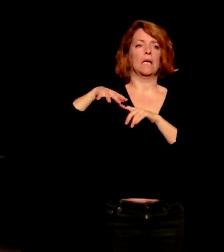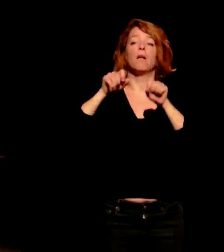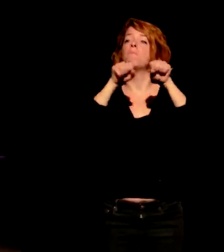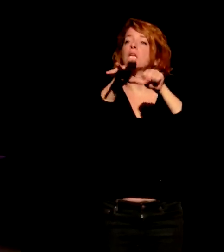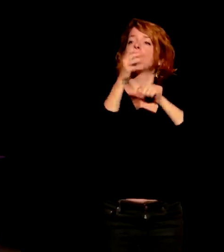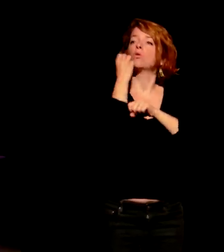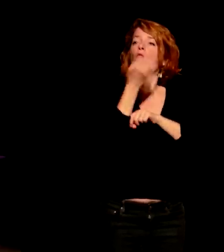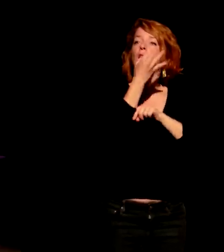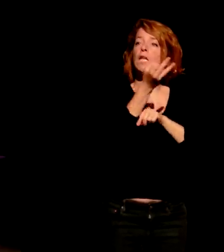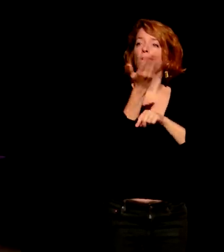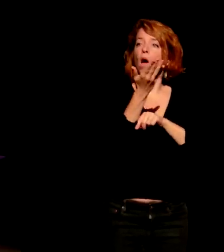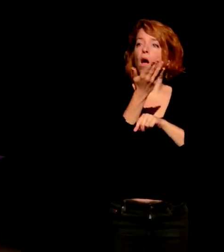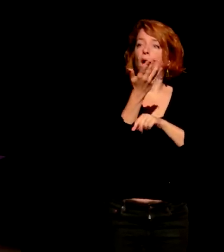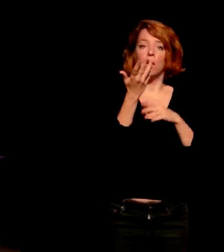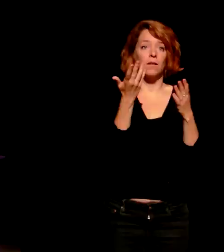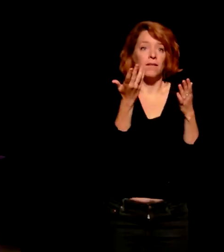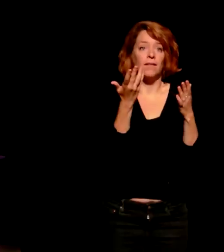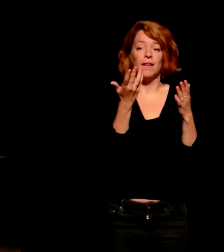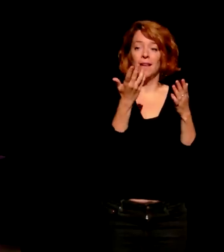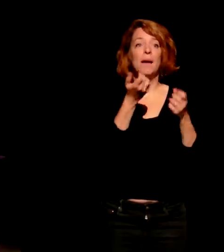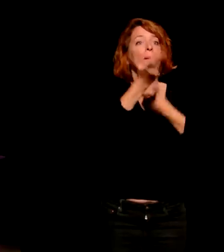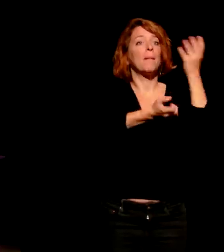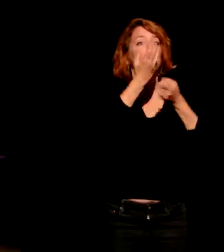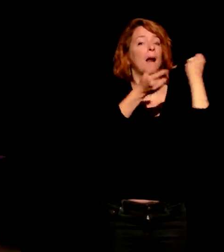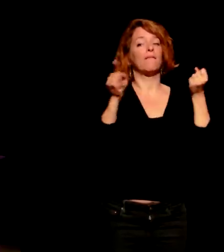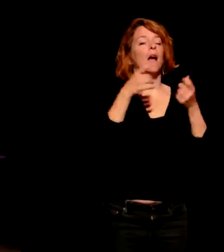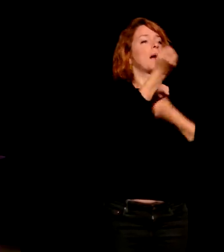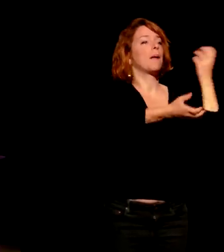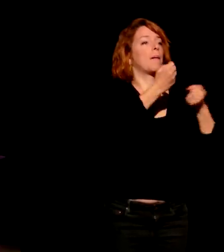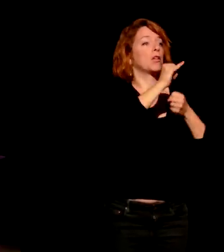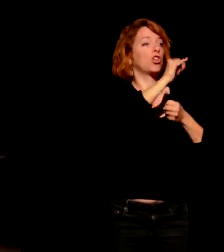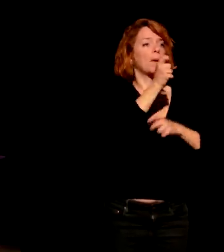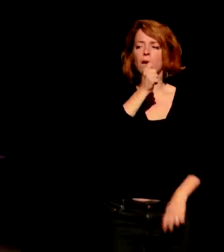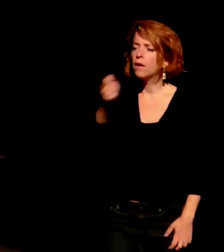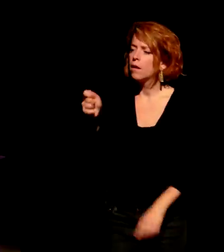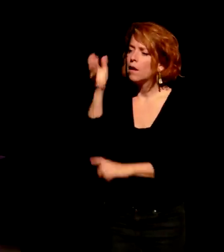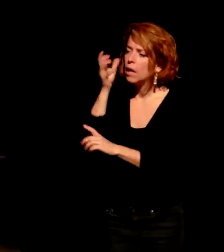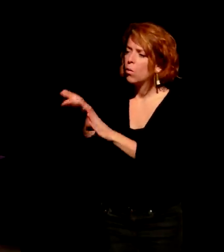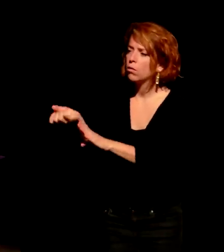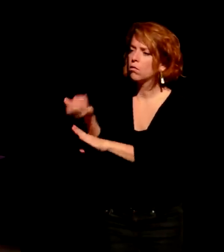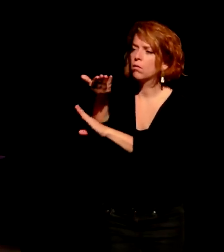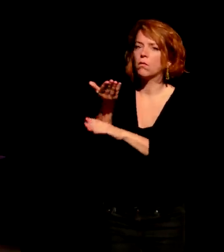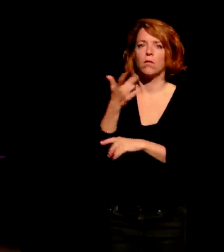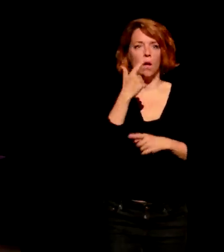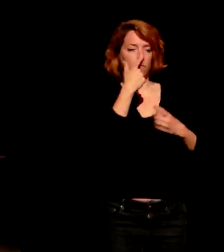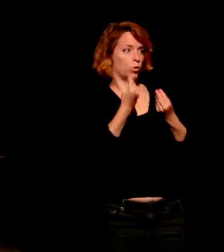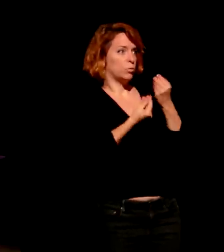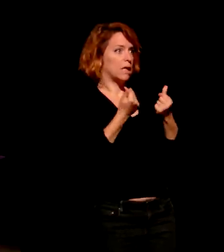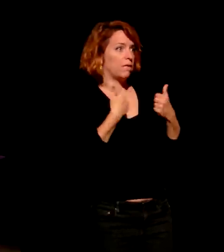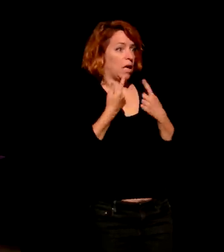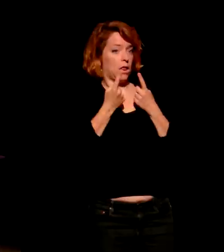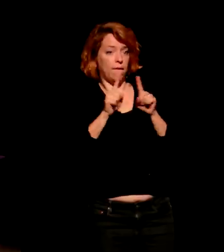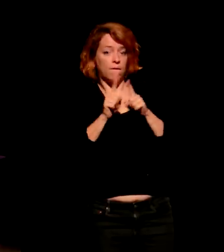médias, c'est tout simplement de jamais leur donner la parole. En leur donnant jamais la parole, eh bien, évidemment, on ne voit pas les subjectivités, les différences entre les